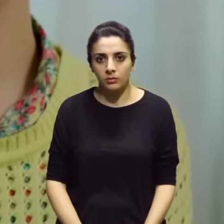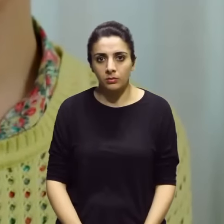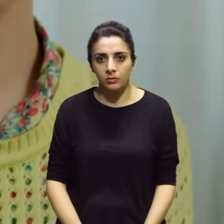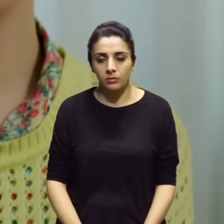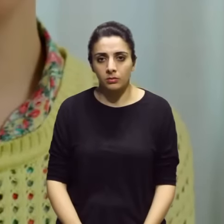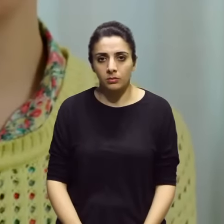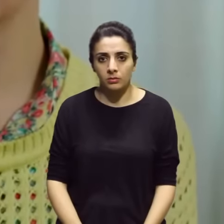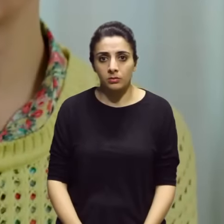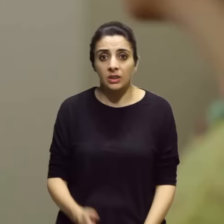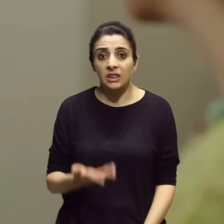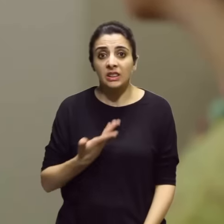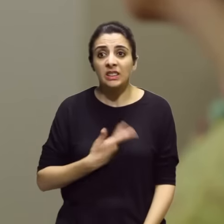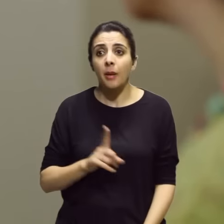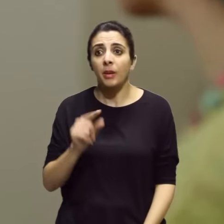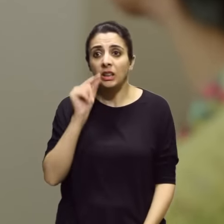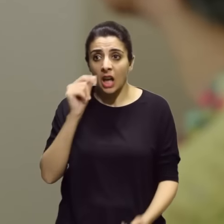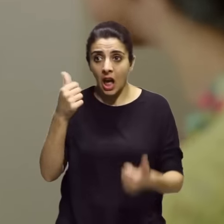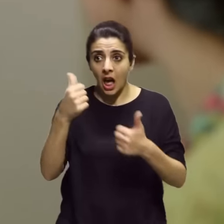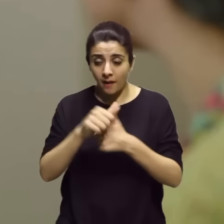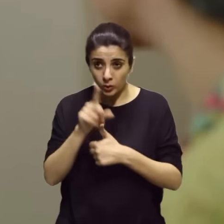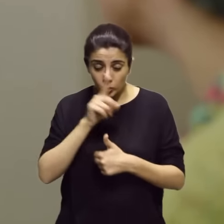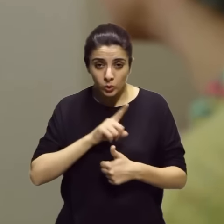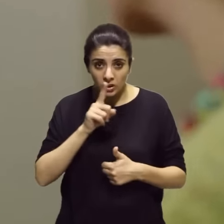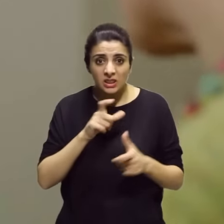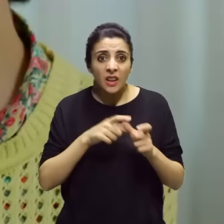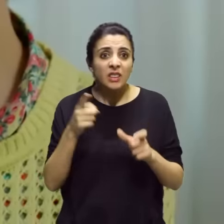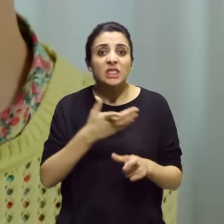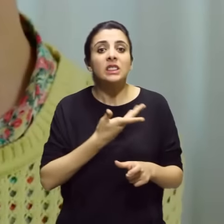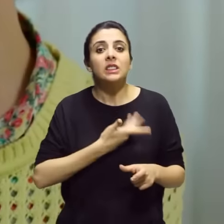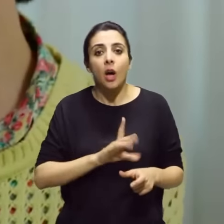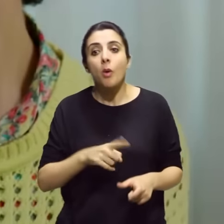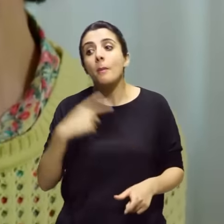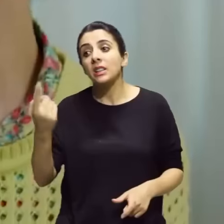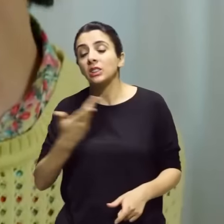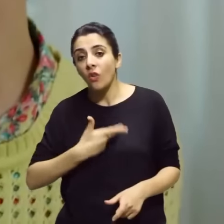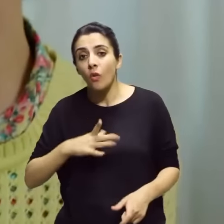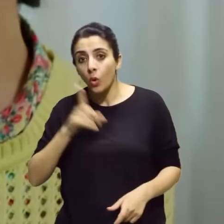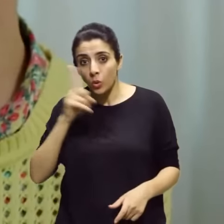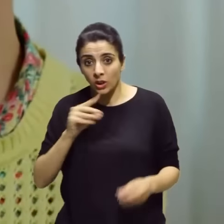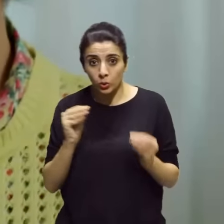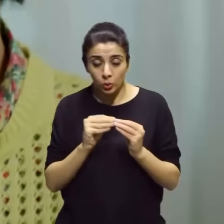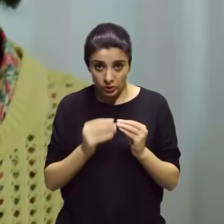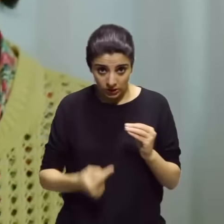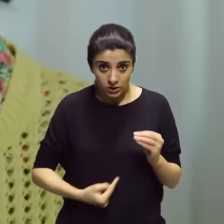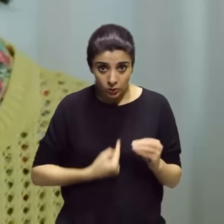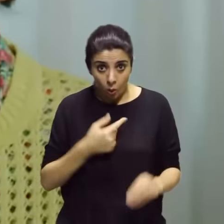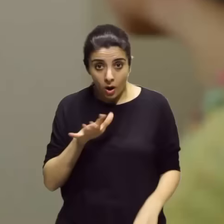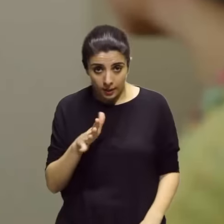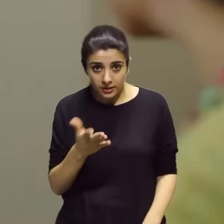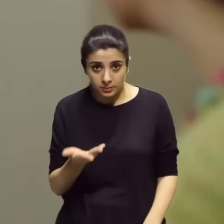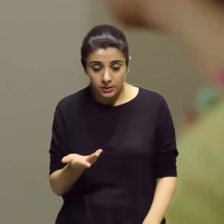Yoksa sevmediği biriyle evlenecek diye mi? Ha? Yani Sevinci sevmiyor, başkasını seviyor. O yüzden de suçluluk duyuyor. Ha? Olabilir